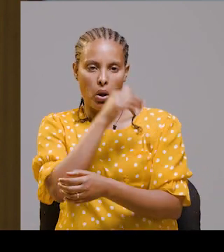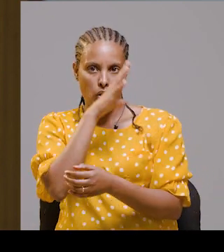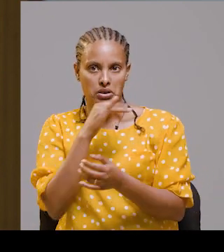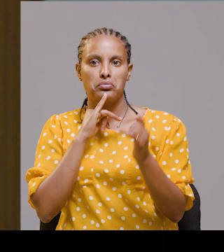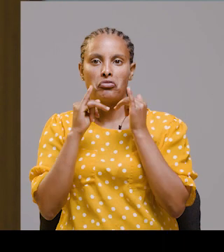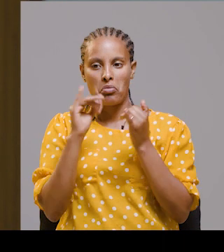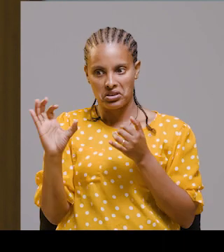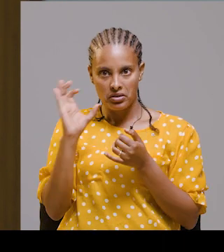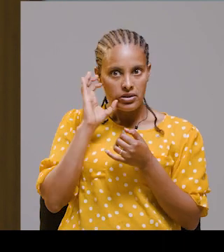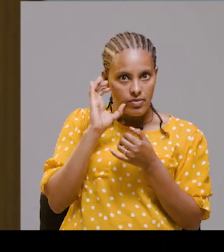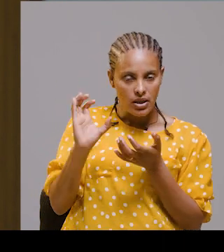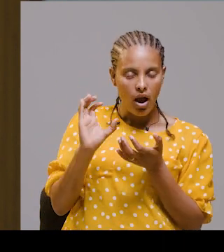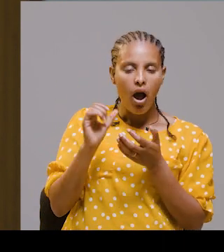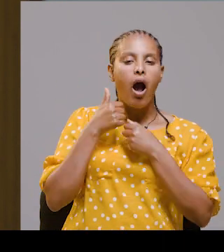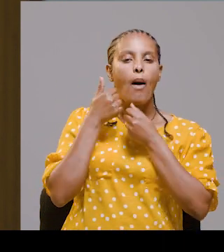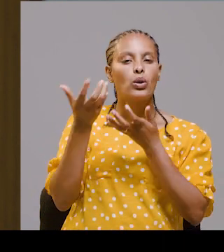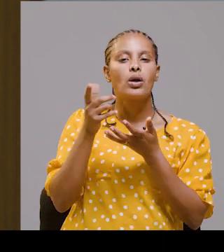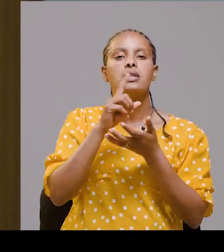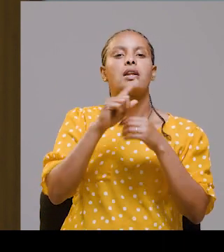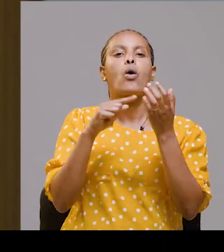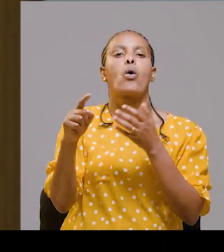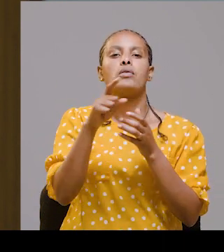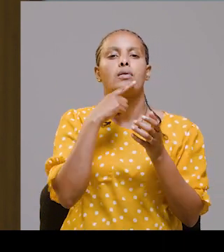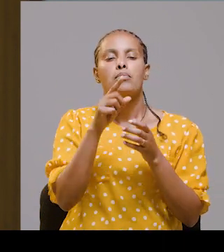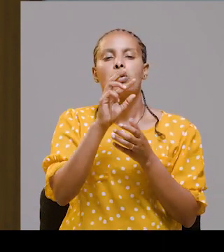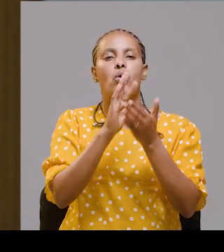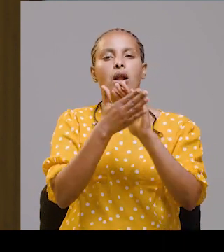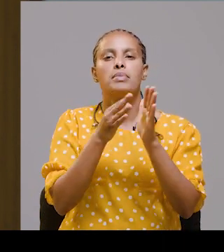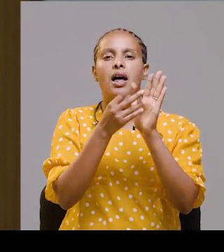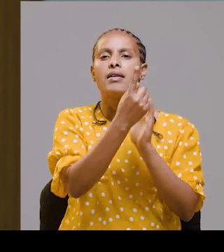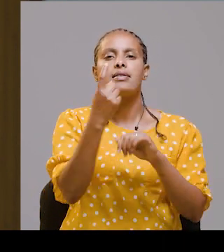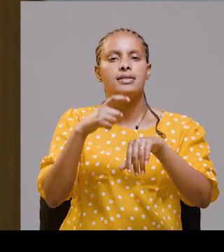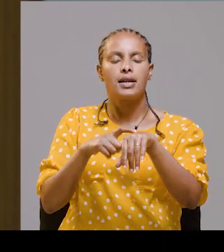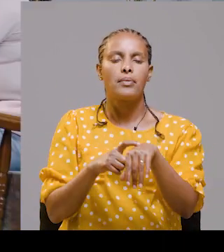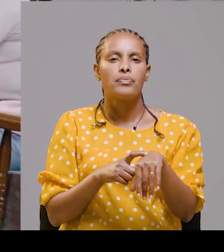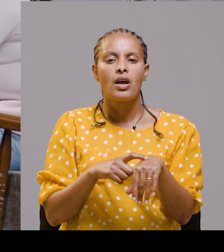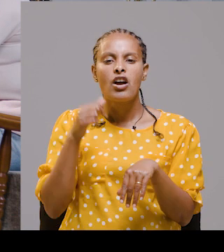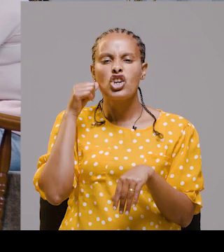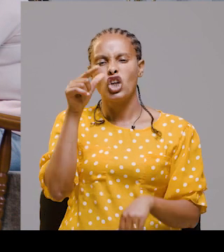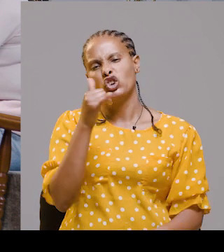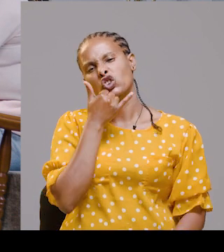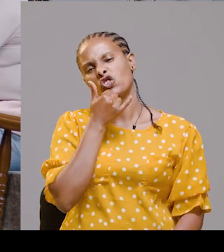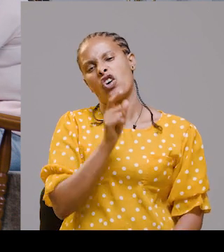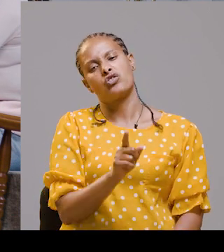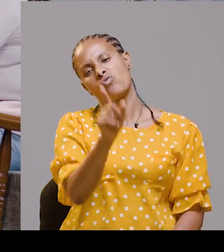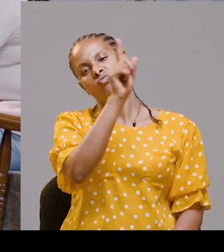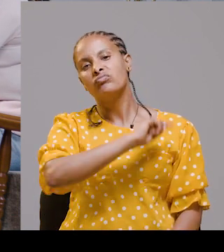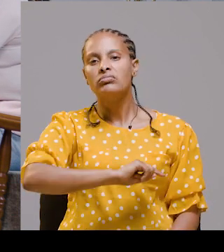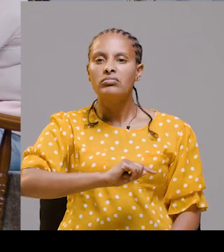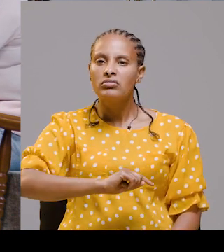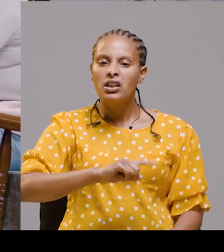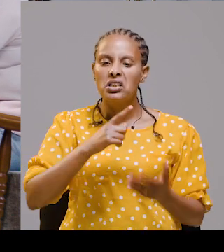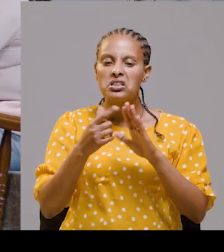የሚመጣ አቤቱታ ስለሆነ ነው። ምን ይሆናል? ለምሳሌ አንዳንድ ጊዜ የአንቺ ጥፋት ነው የሚባሉ ነገሮች ሊኖሩ ይችላሉ።